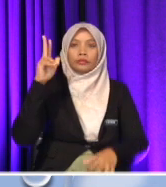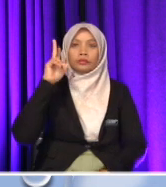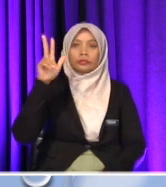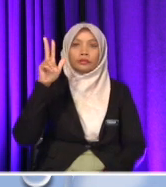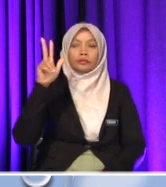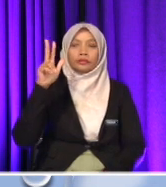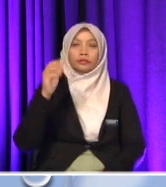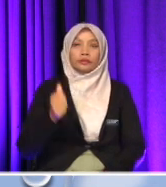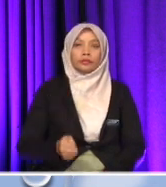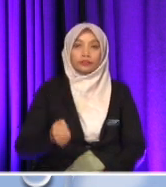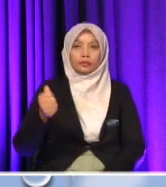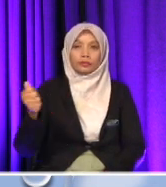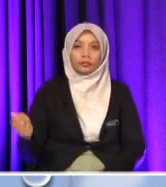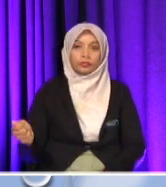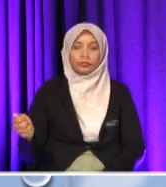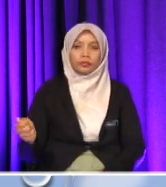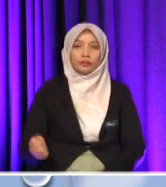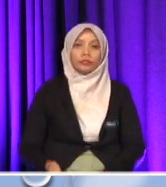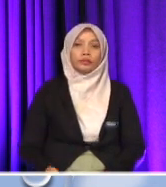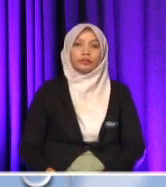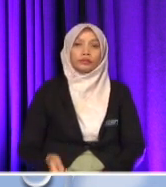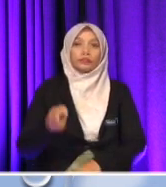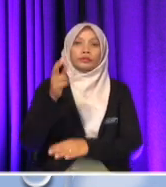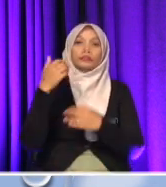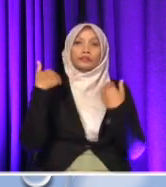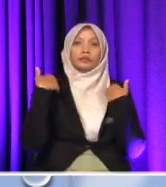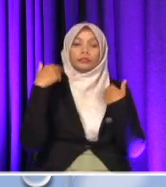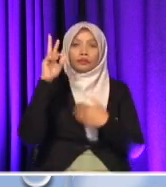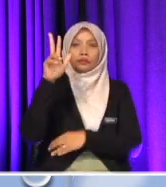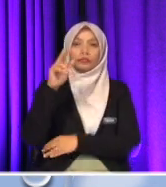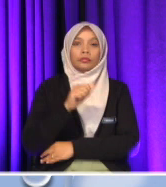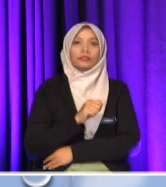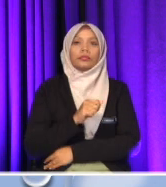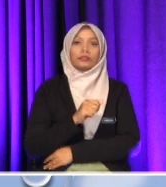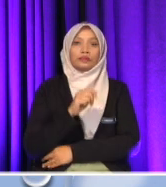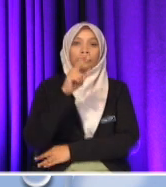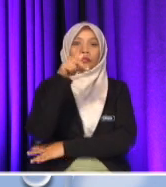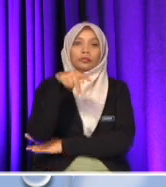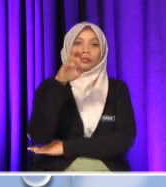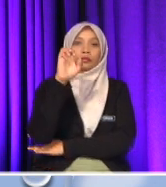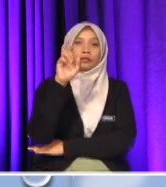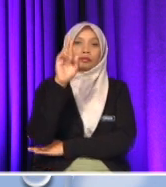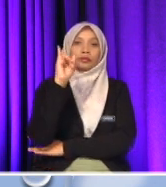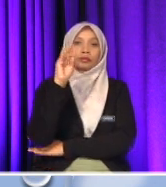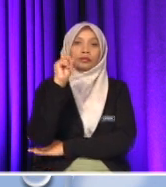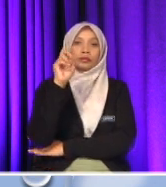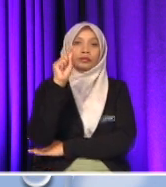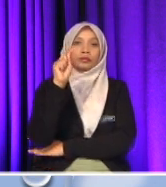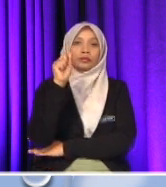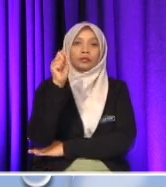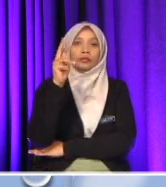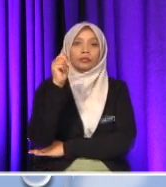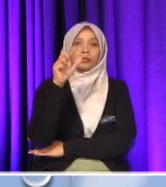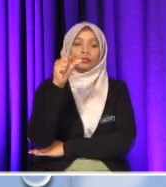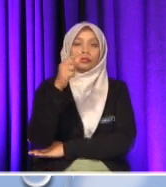tiga komponen tadi kan? Ya, cikgu. Perintang. Okey, kita ada pearuh, kita ada pemuat. Okey. Ini